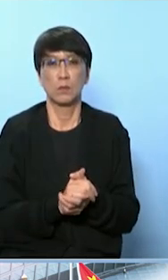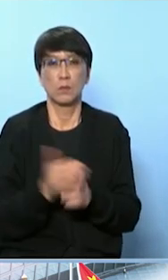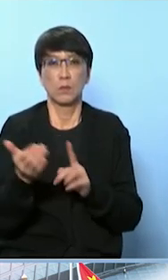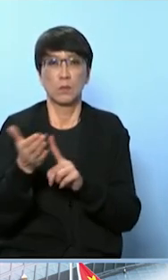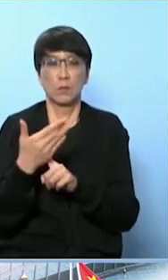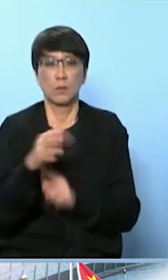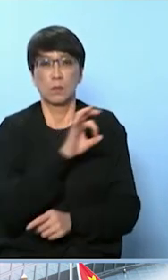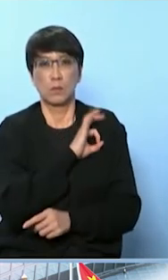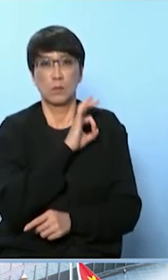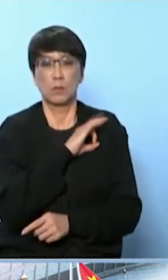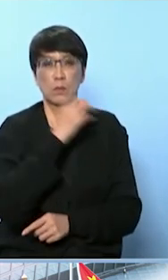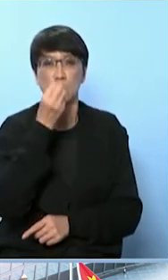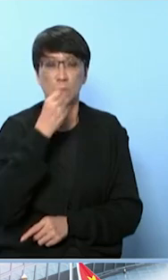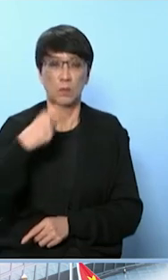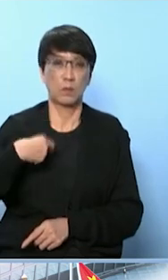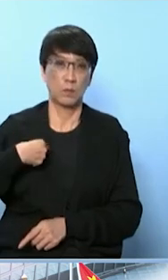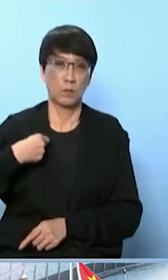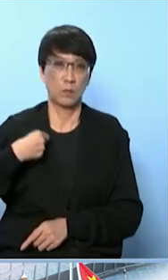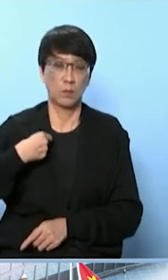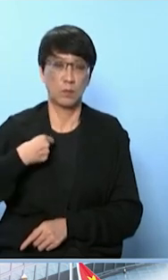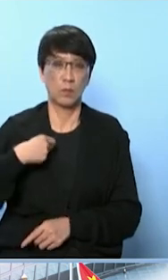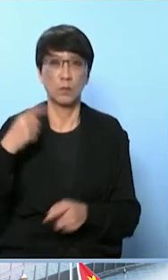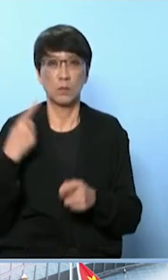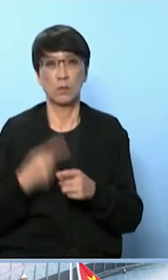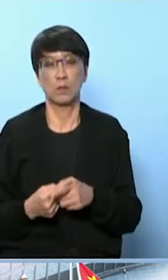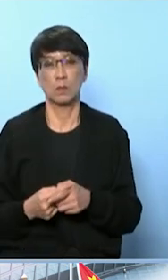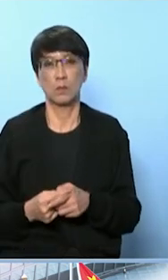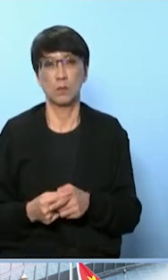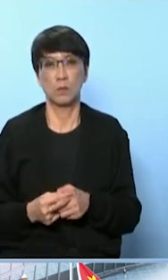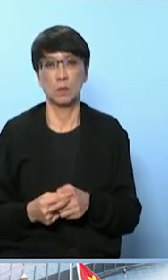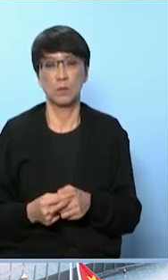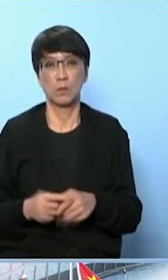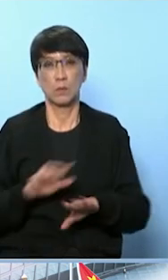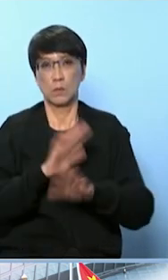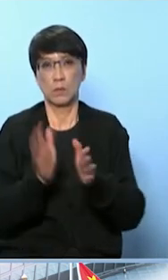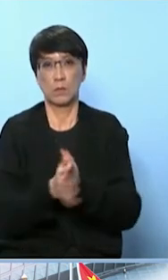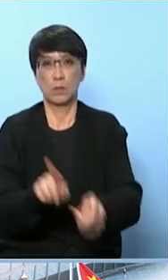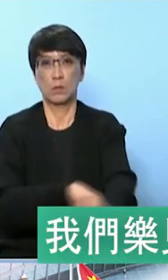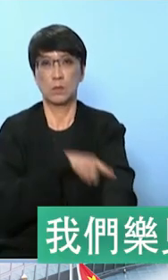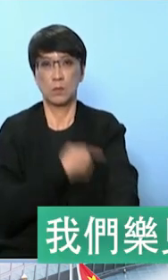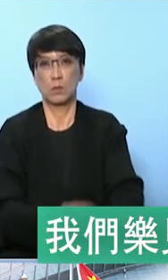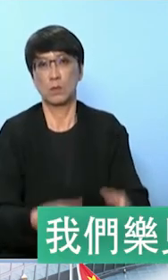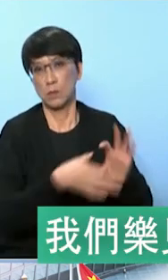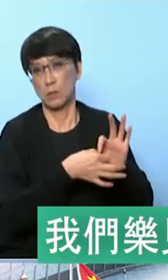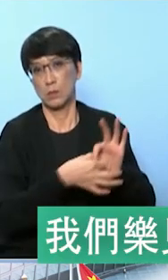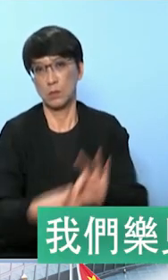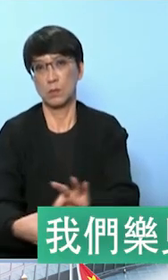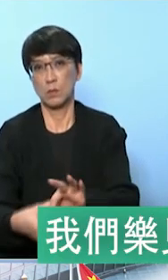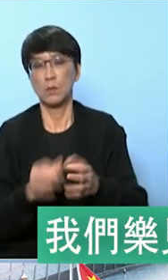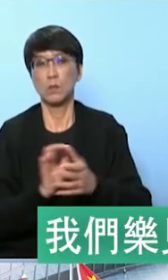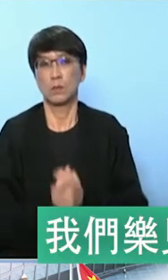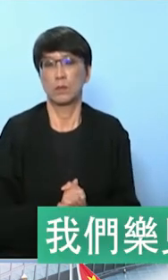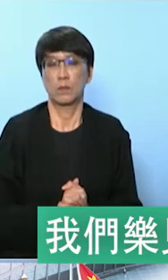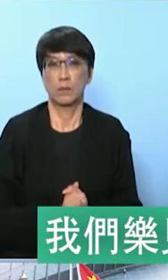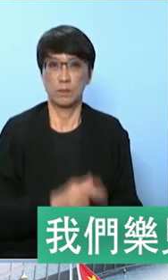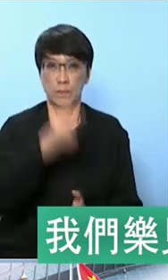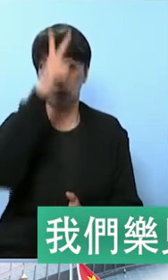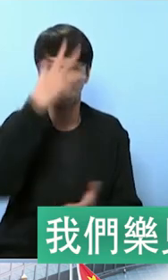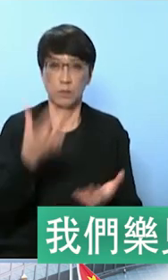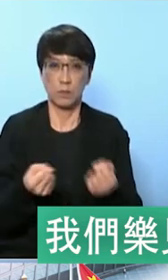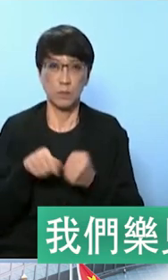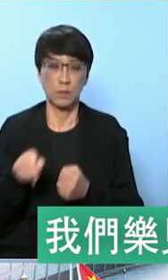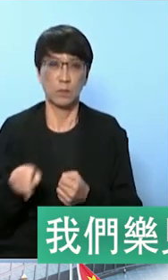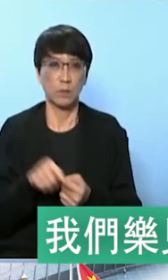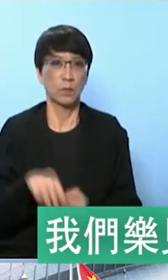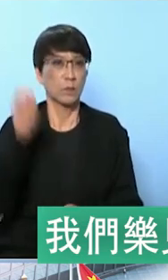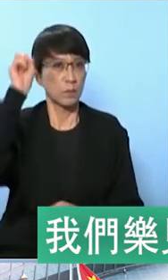及《區旗及區徽條例》實質上是一脈相承的。我們樂見政府當局採納議員們的